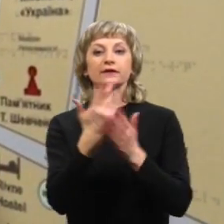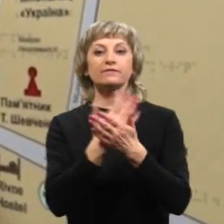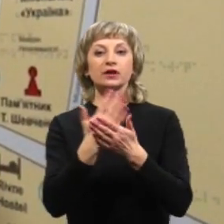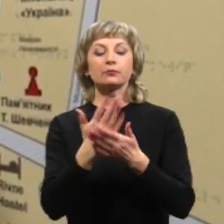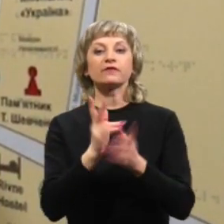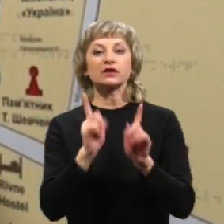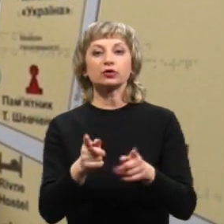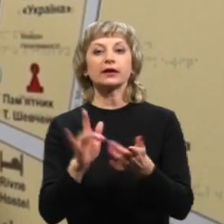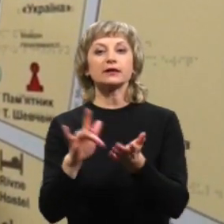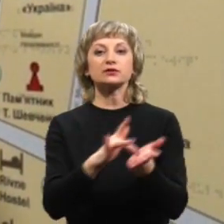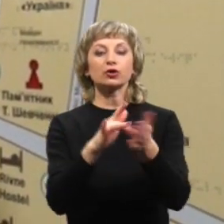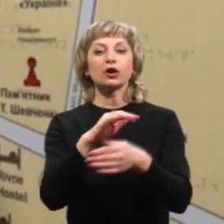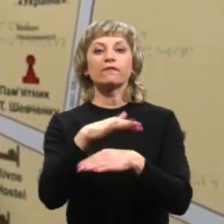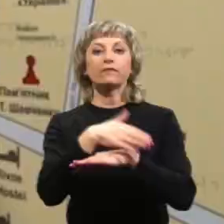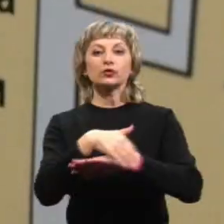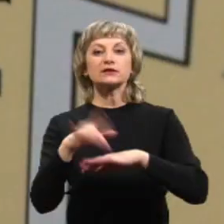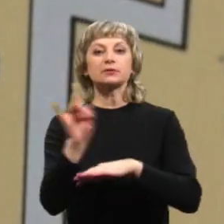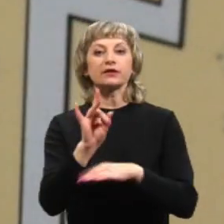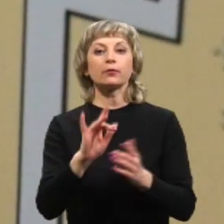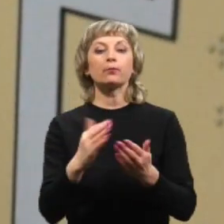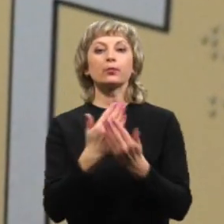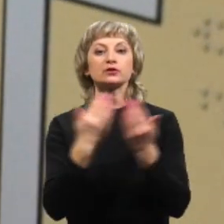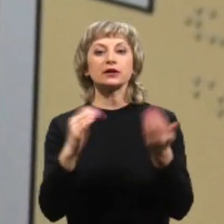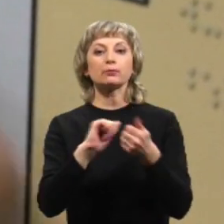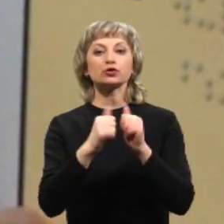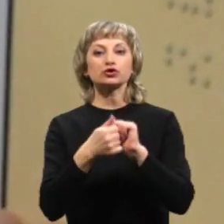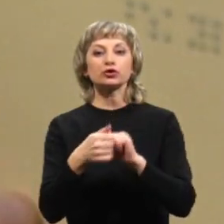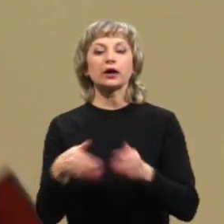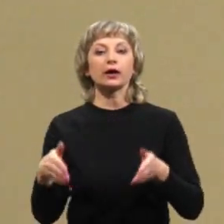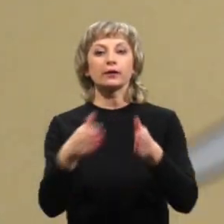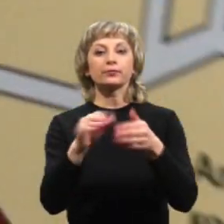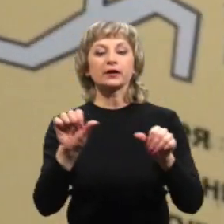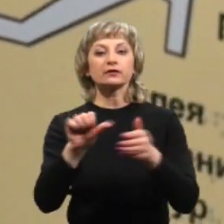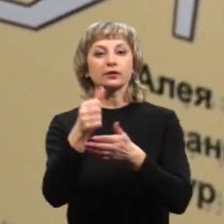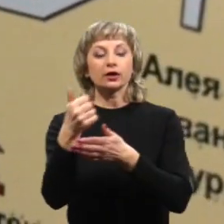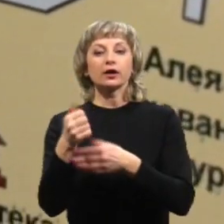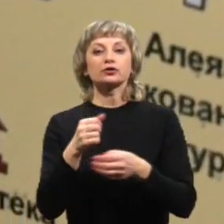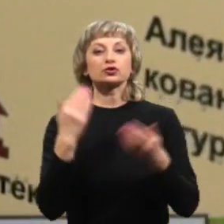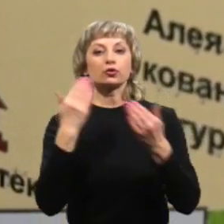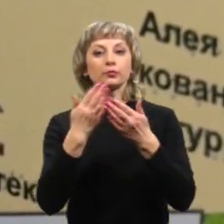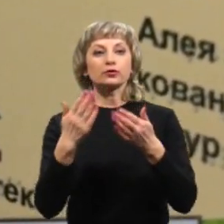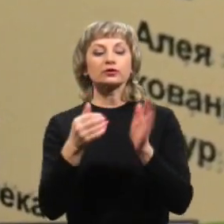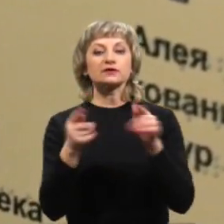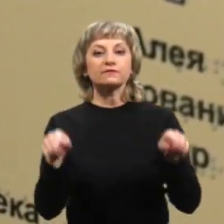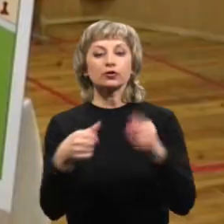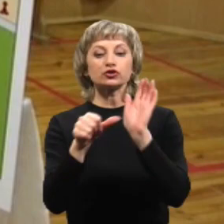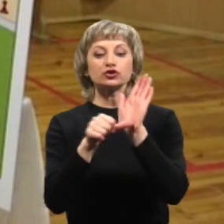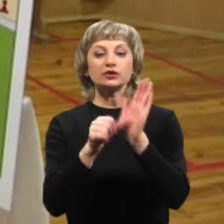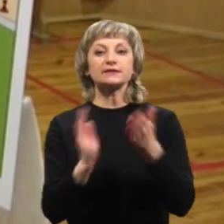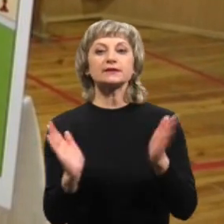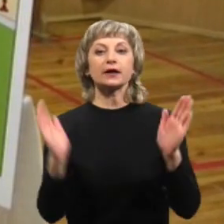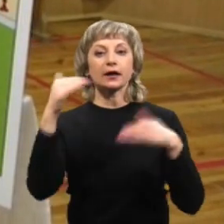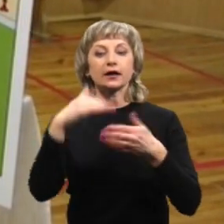віртуальних екскурсій вулицями Рівного, музеєм бурштину та алеєю кованих скульптур. Також створено 6 тактильних карт-схем,